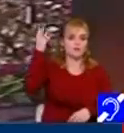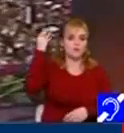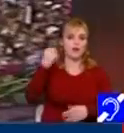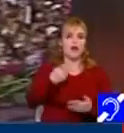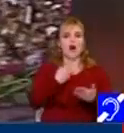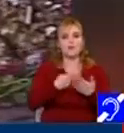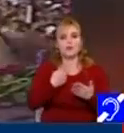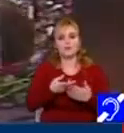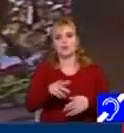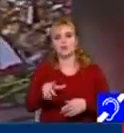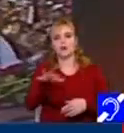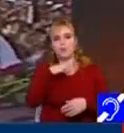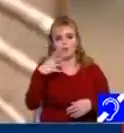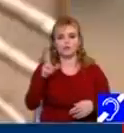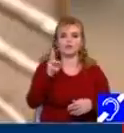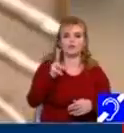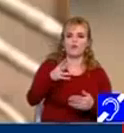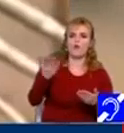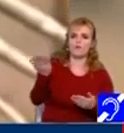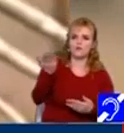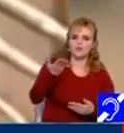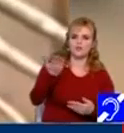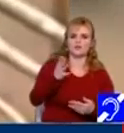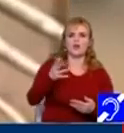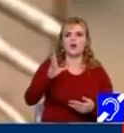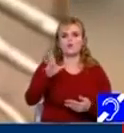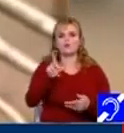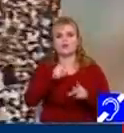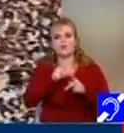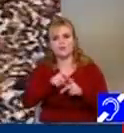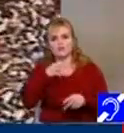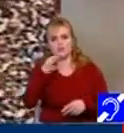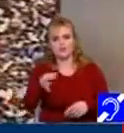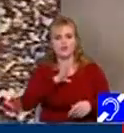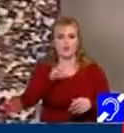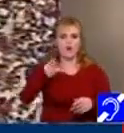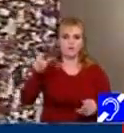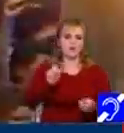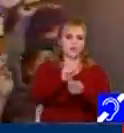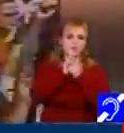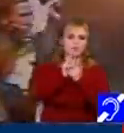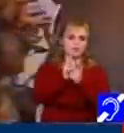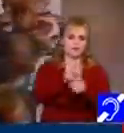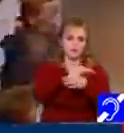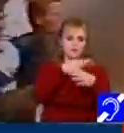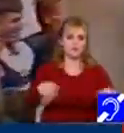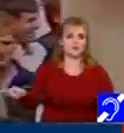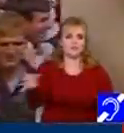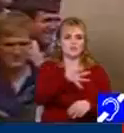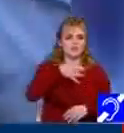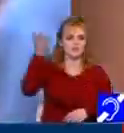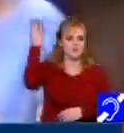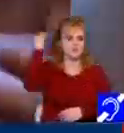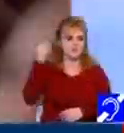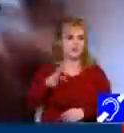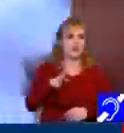prezentat declarațiile istoricilor, politicienilor, oamenilor care au luptat pentru independență și suveranitate și am descoperit